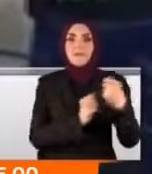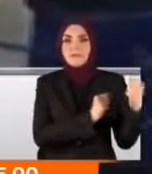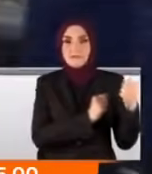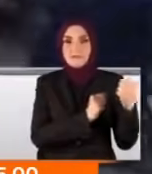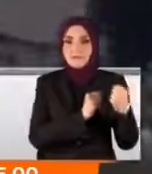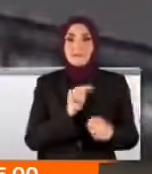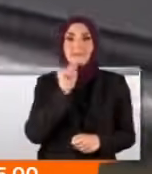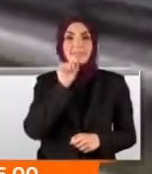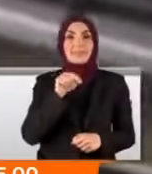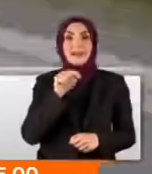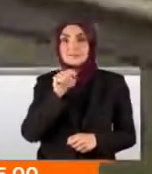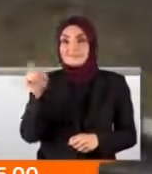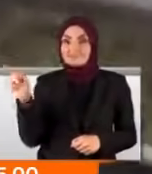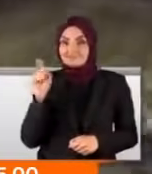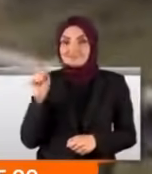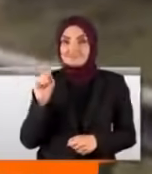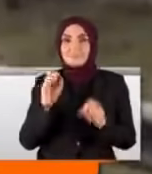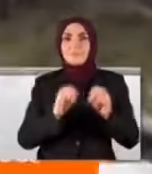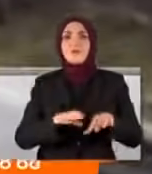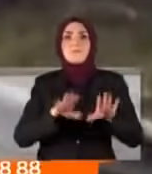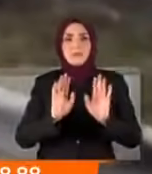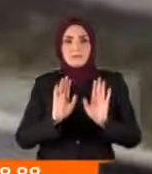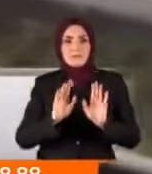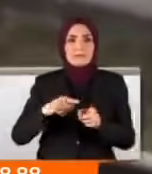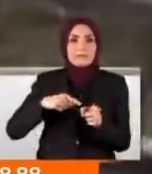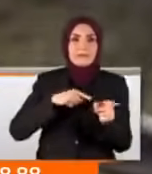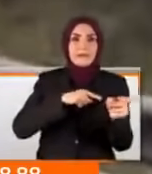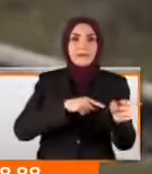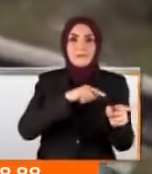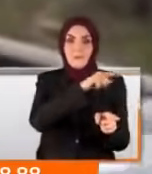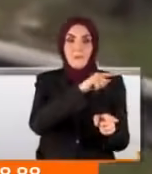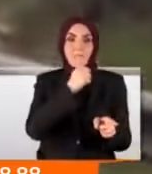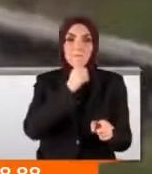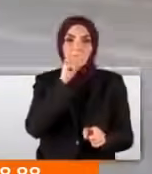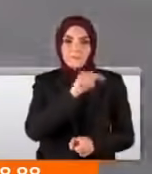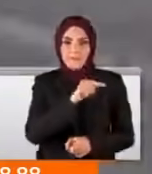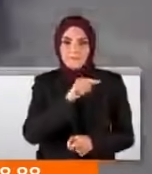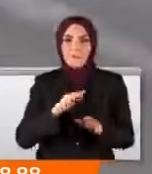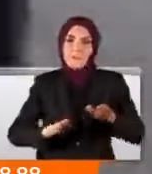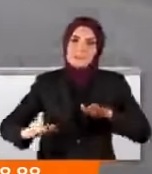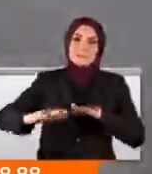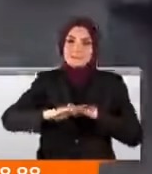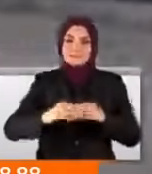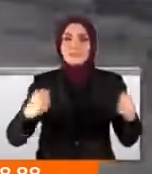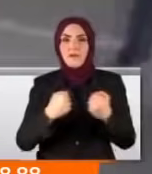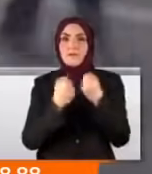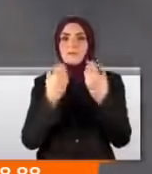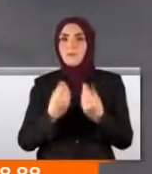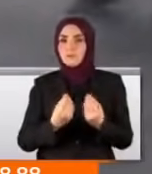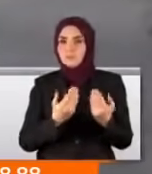o babayı bir süre takip etti. Uygun bir anda da trafikte önünü kesip kaza yaptırdı.